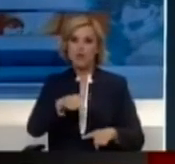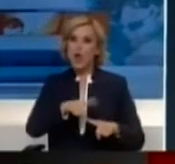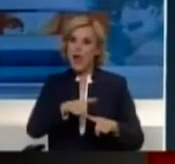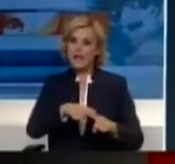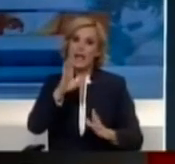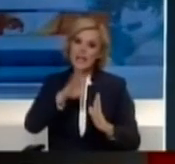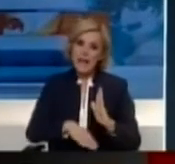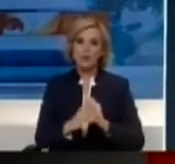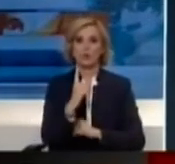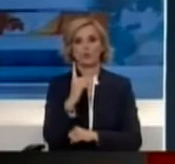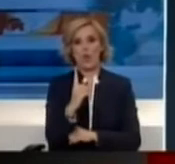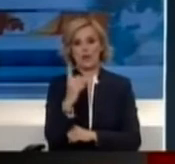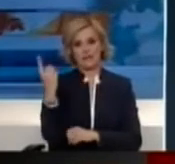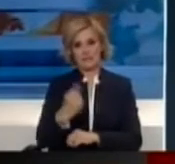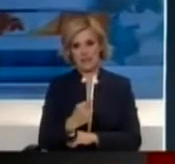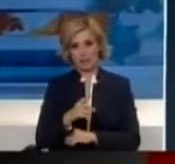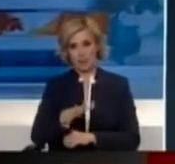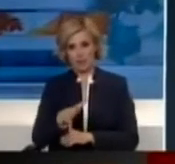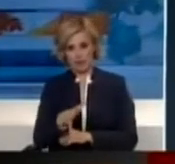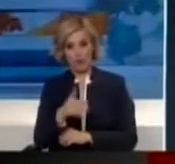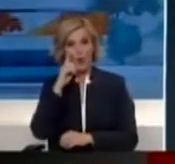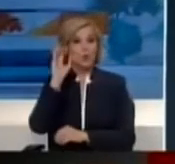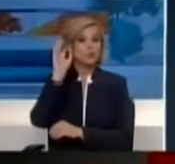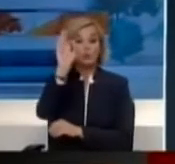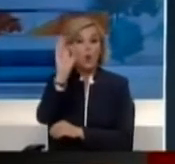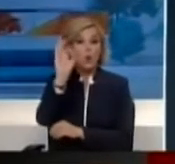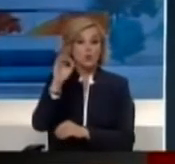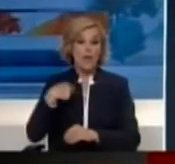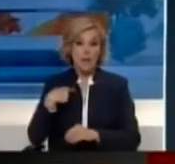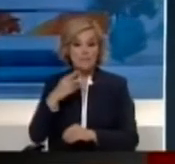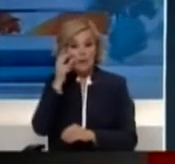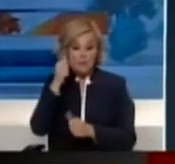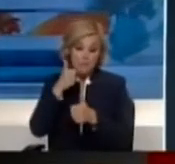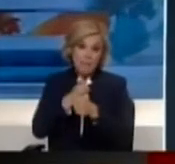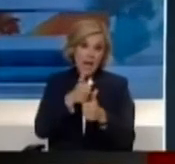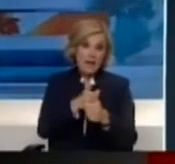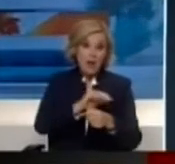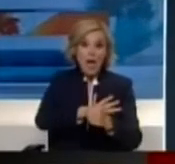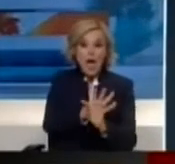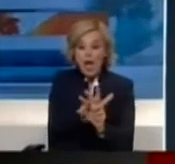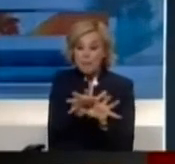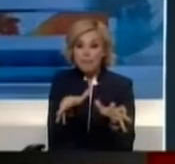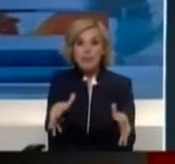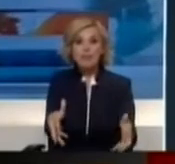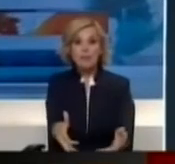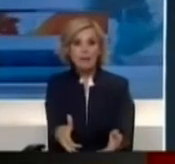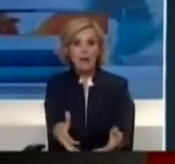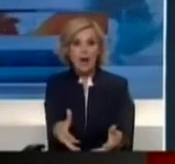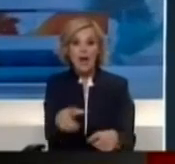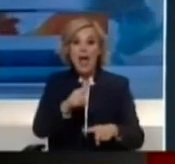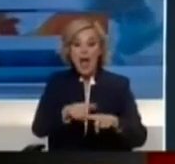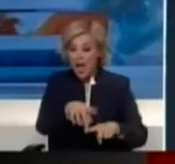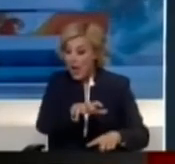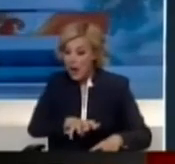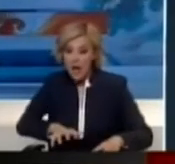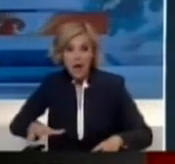επιδημία. Οι στόχοι της επιτήρησης παραμένουν η παρακολούθηση της πορείας της επιδημίας, της γεωγραφικής εξάπλωσης και της σοβαρότητας του